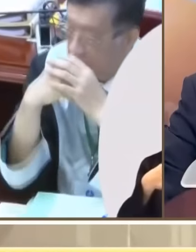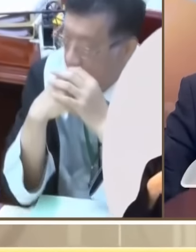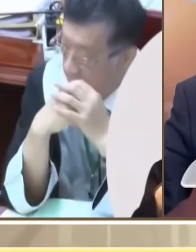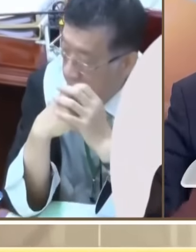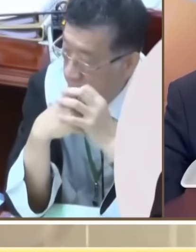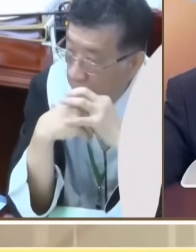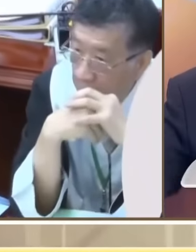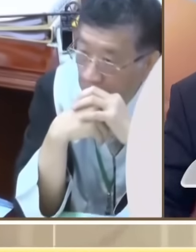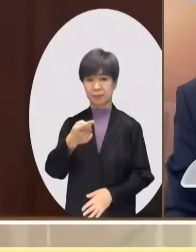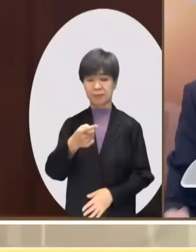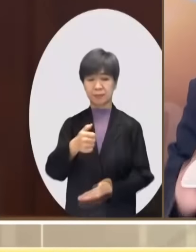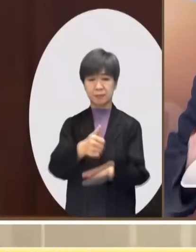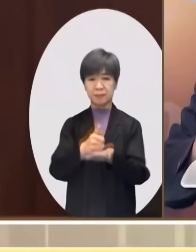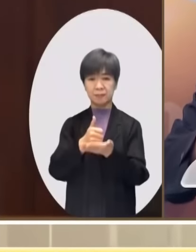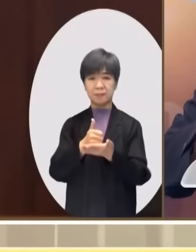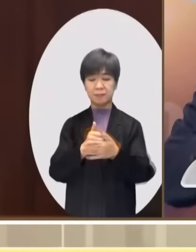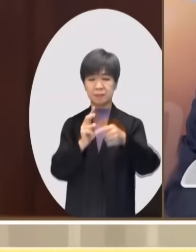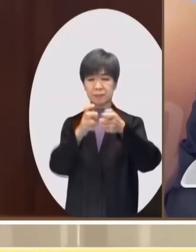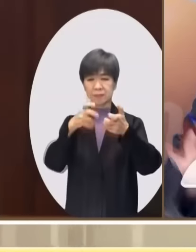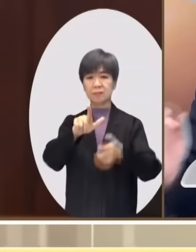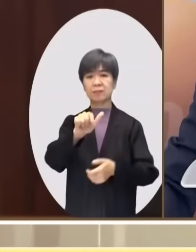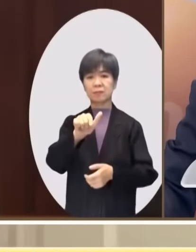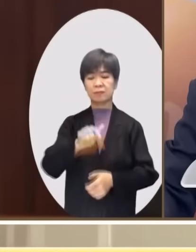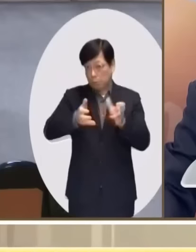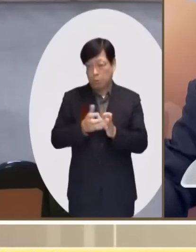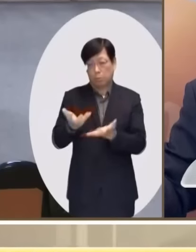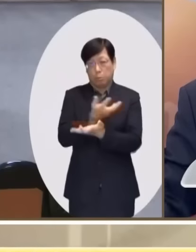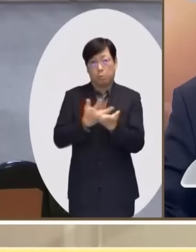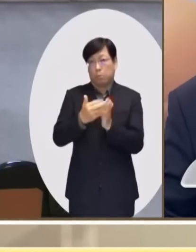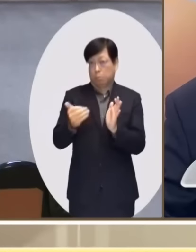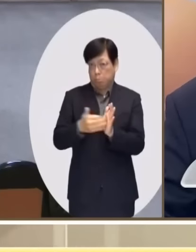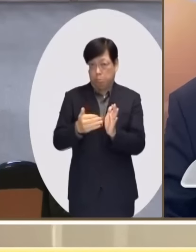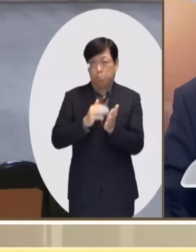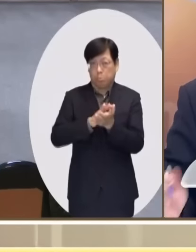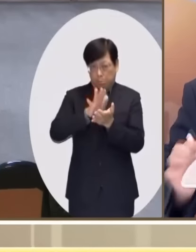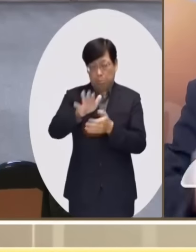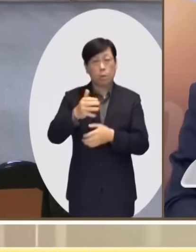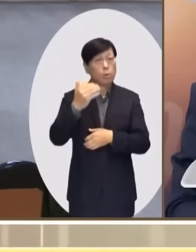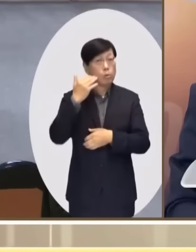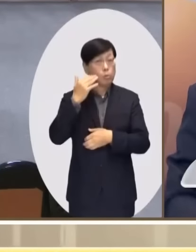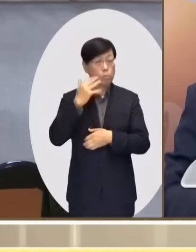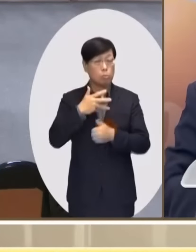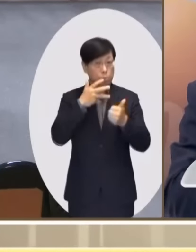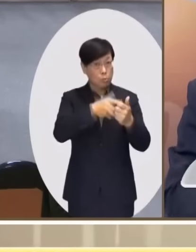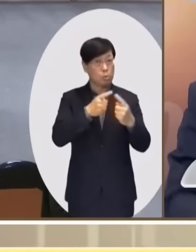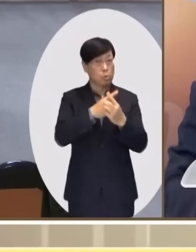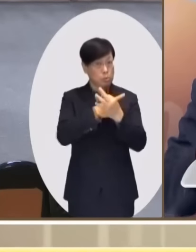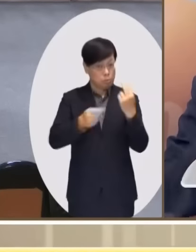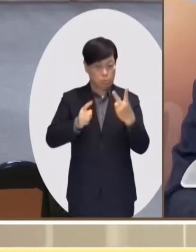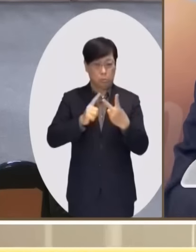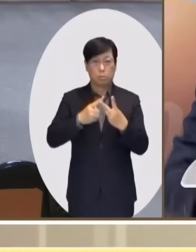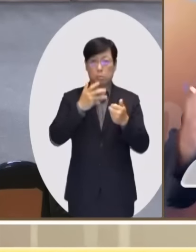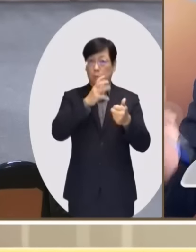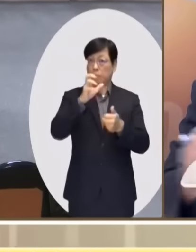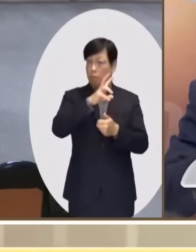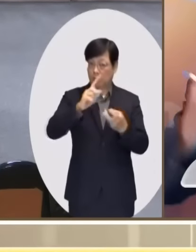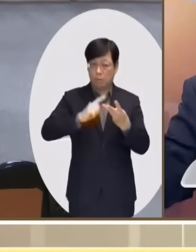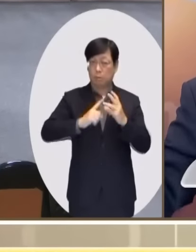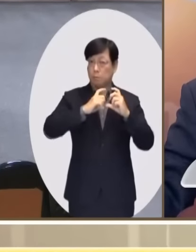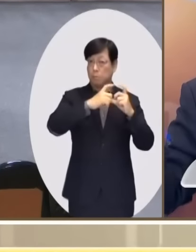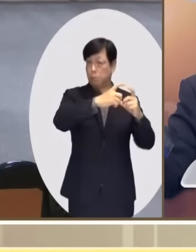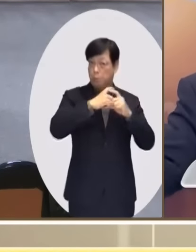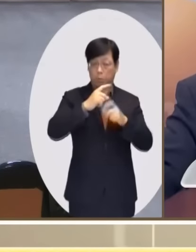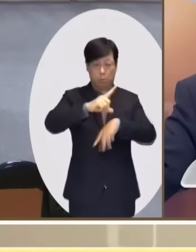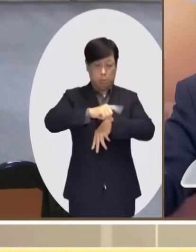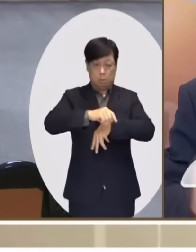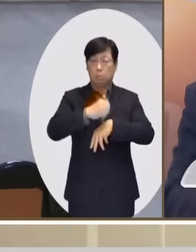国家民主国家不会这样做。当全球都指责你说你这个扩权有问题的时候，他们只能开始转移焦点，像黄国昌开始跟你说政治口